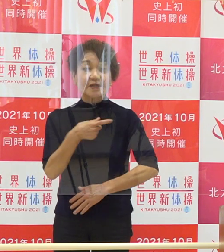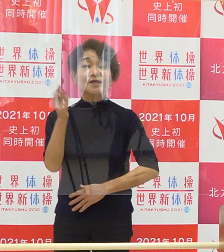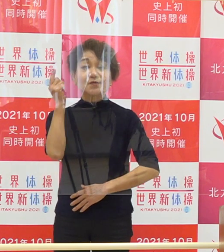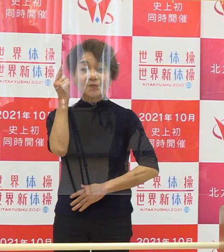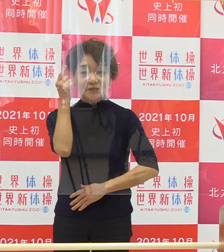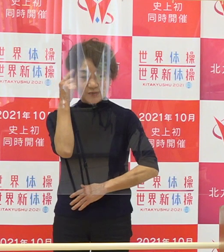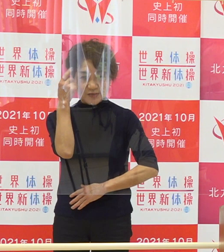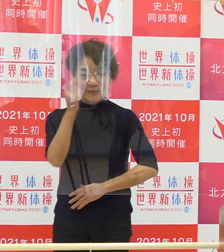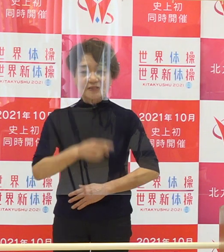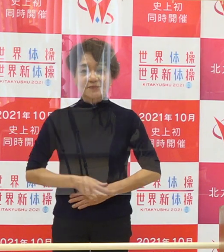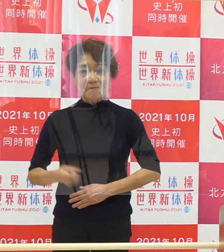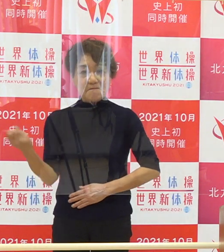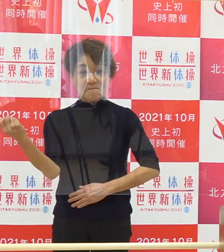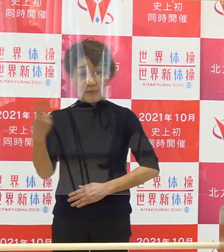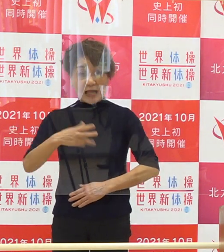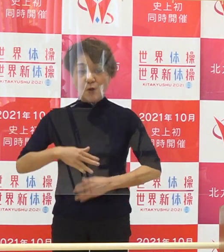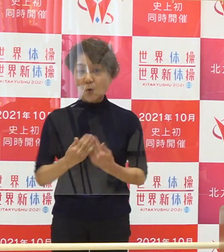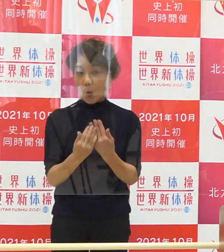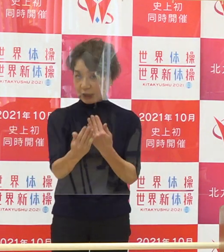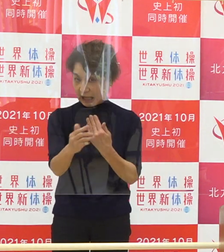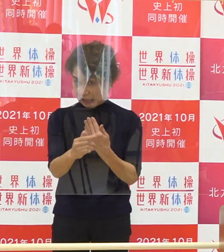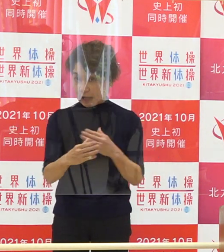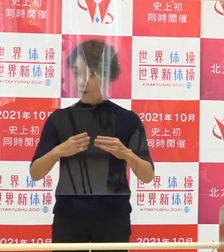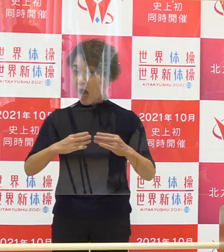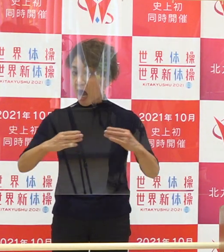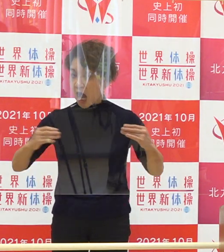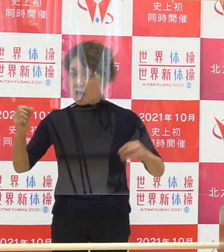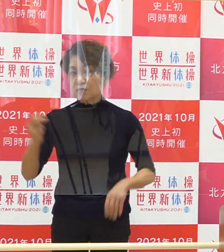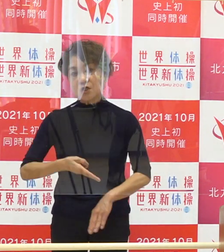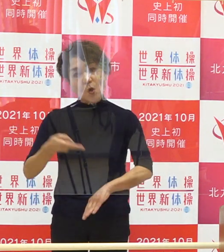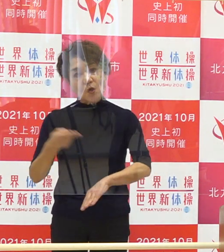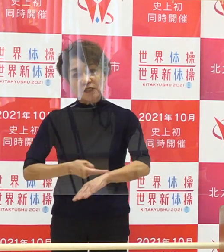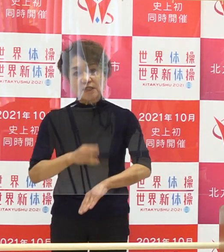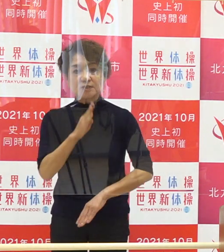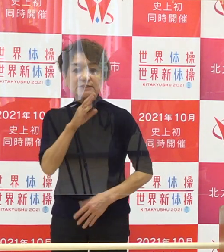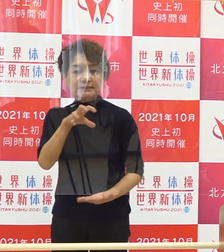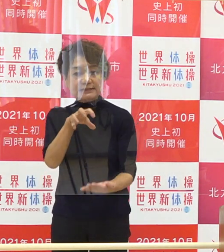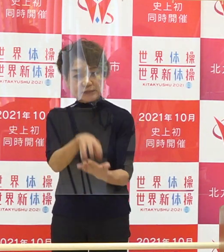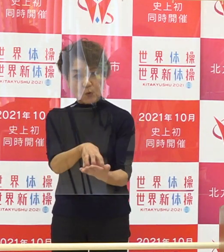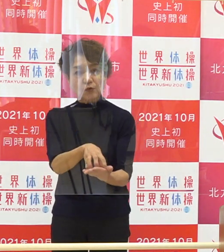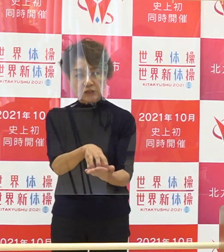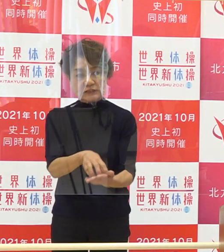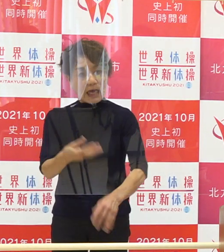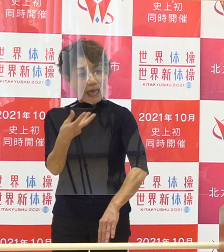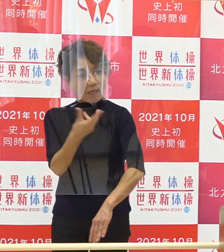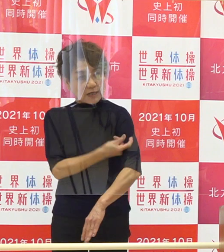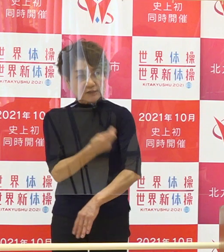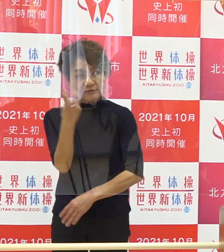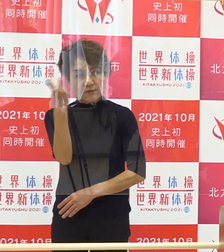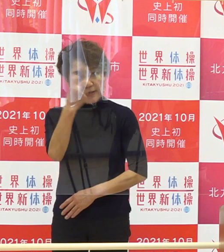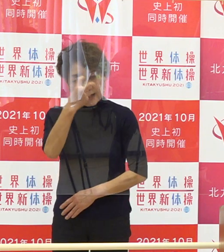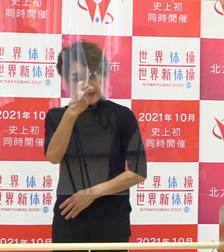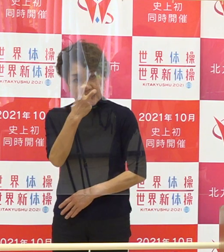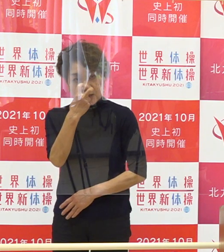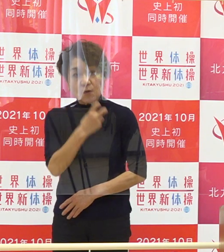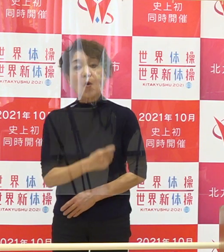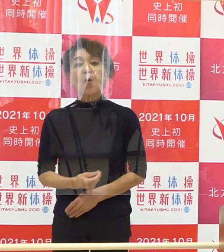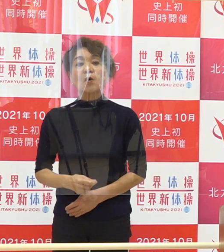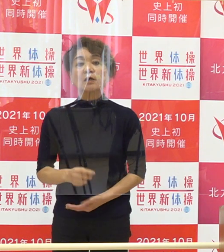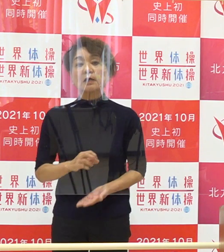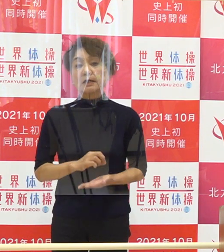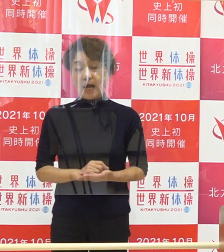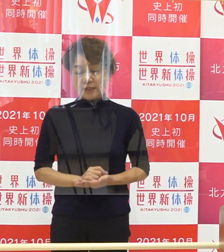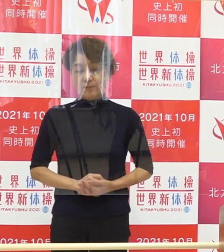。またこの大会は国の技術実証としまして、ワクチン検査パッケージを導入しております